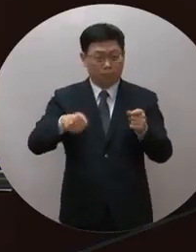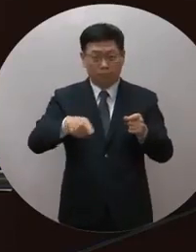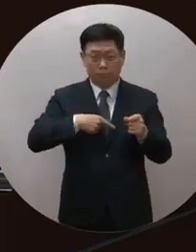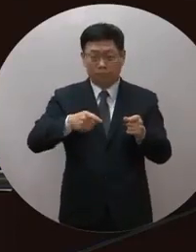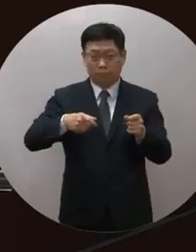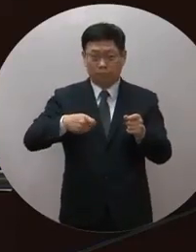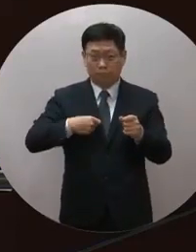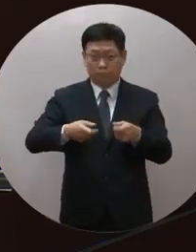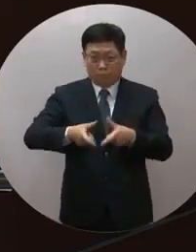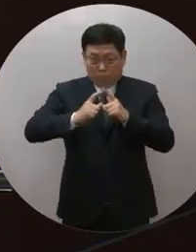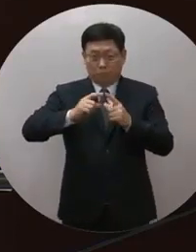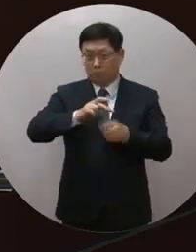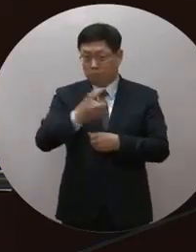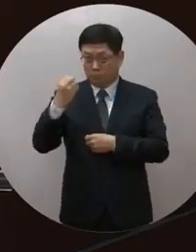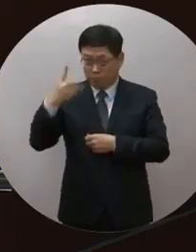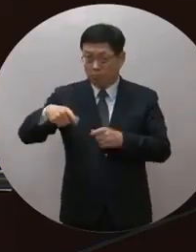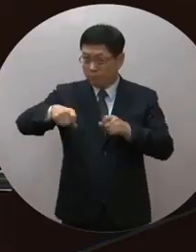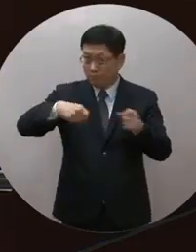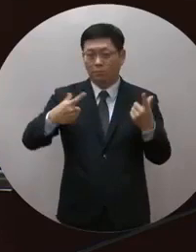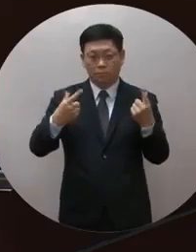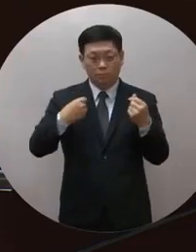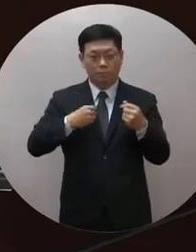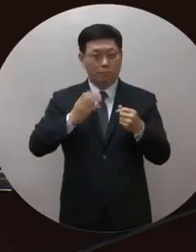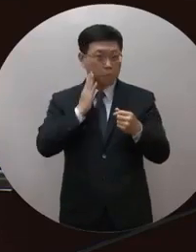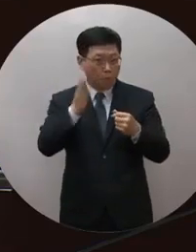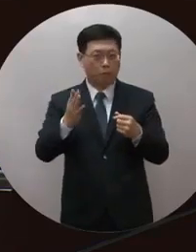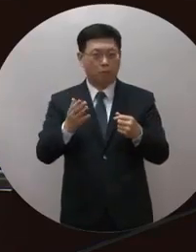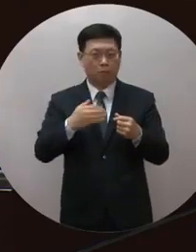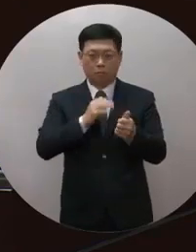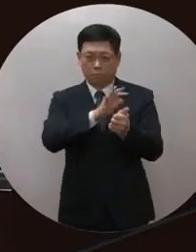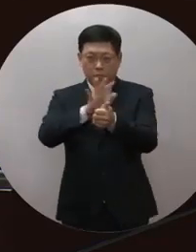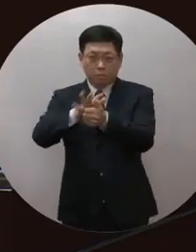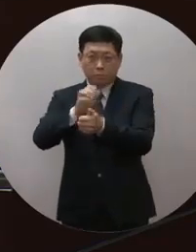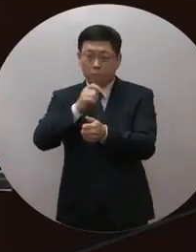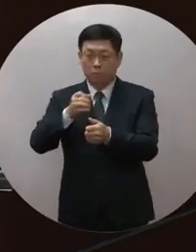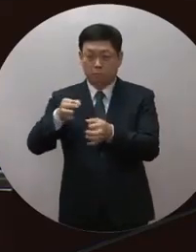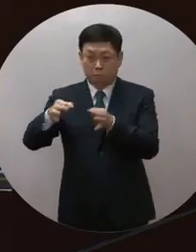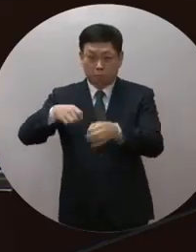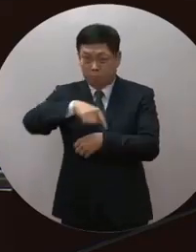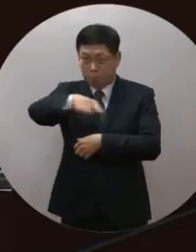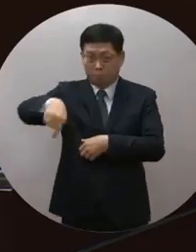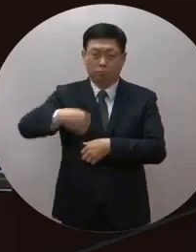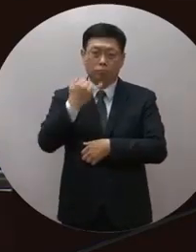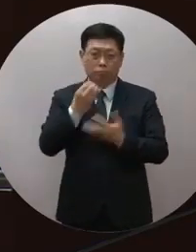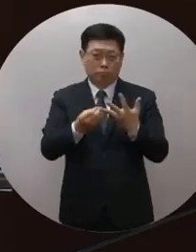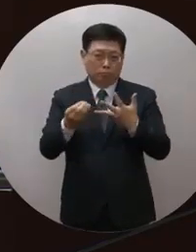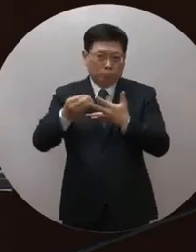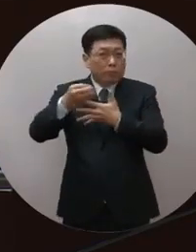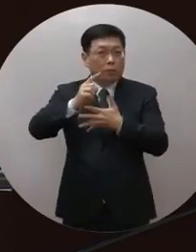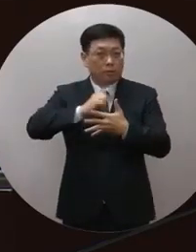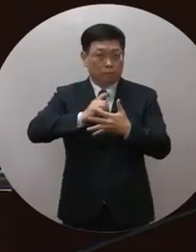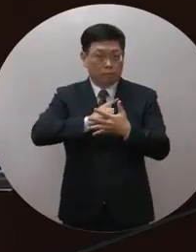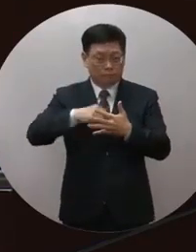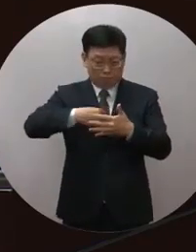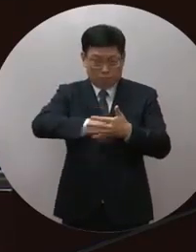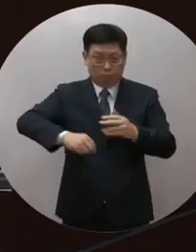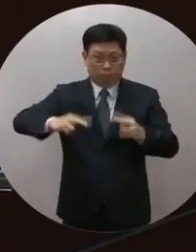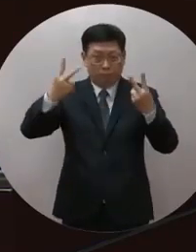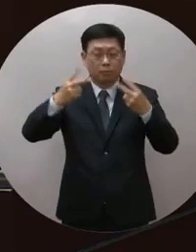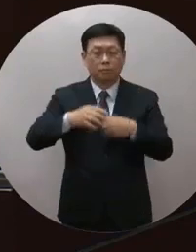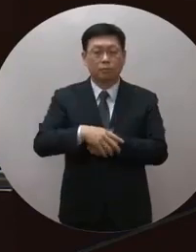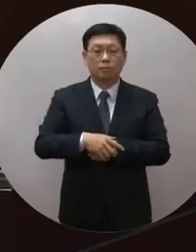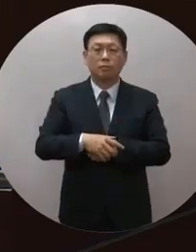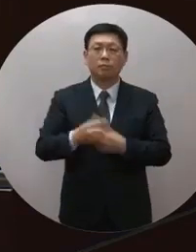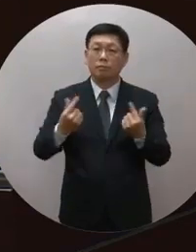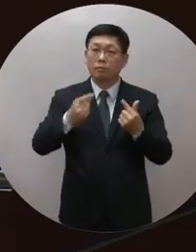兴跟转型，也会借这个机会帮忙产业能够提升体质。在疫